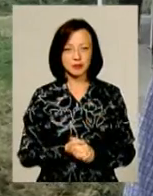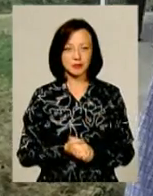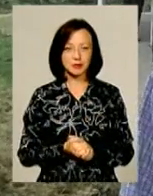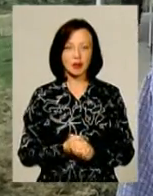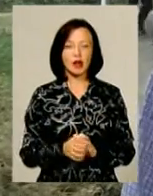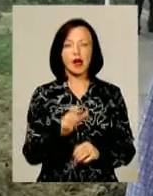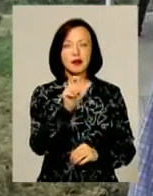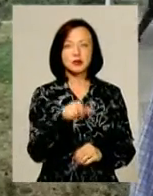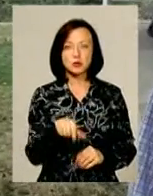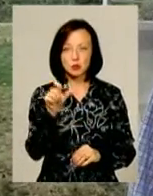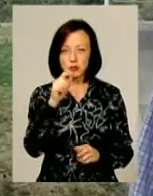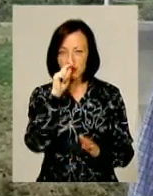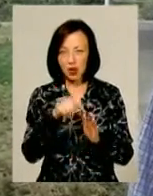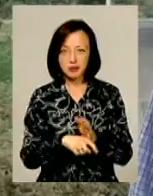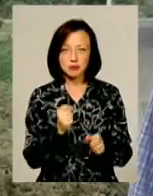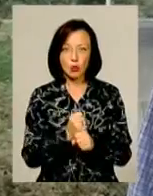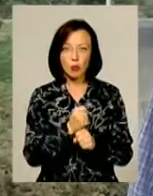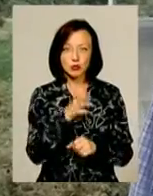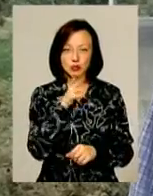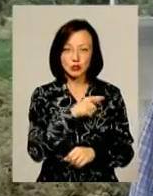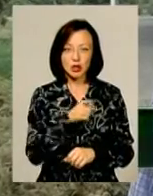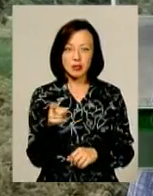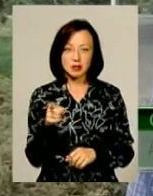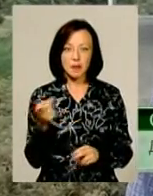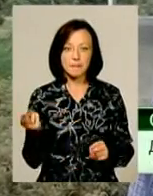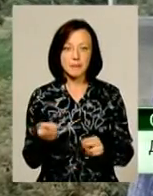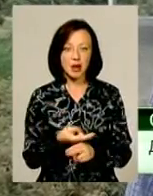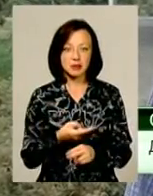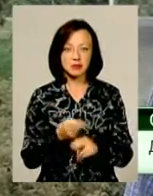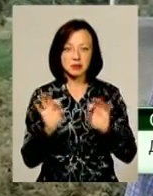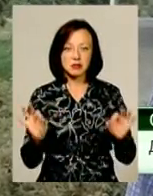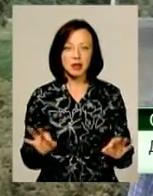Люди вдарилися в робочий час, розумієте?